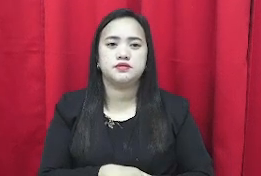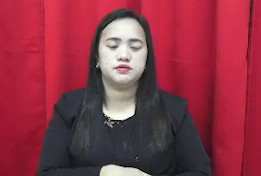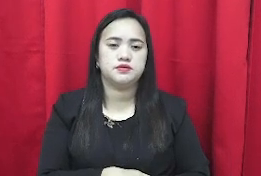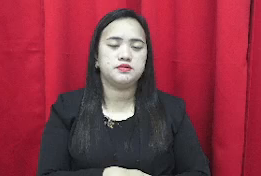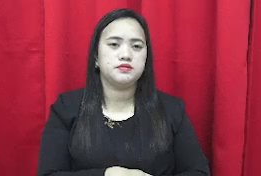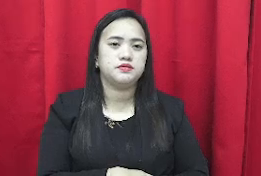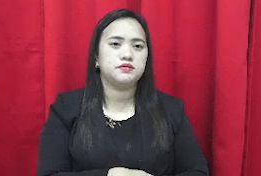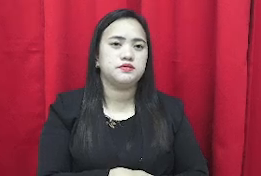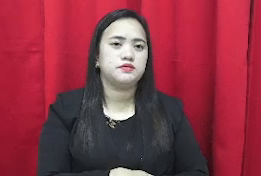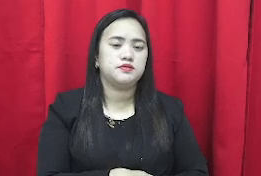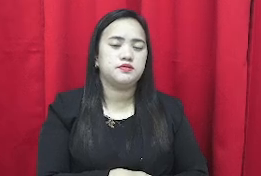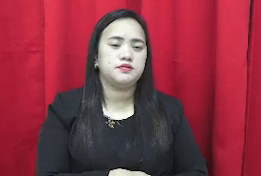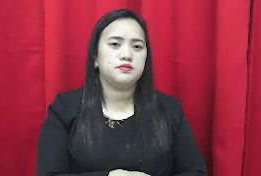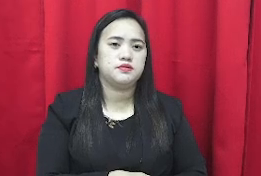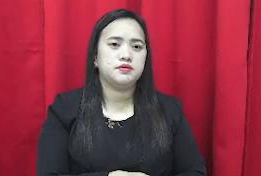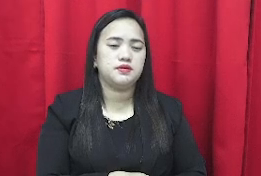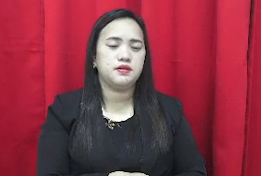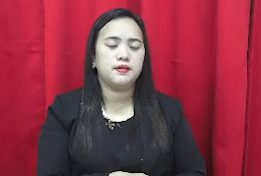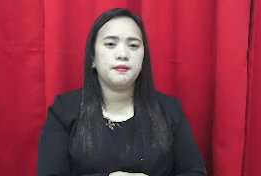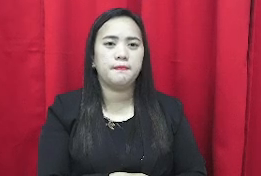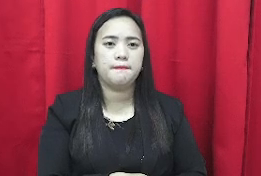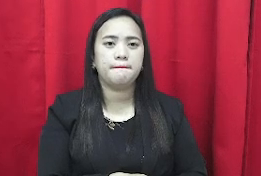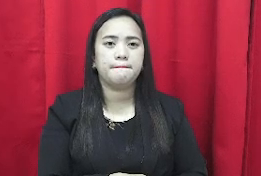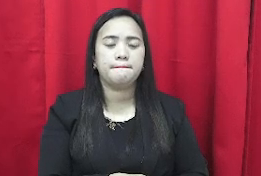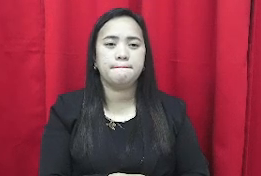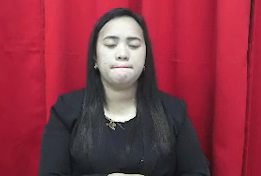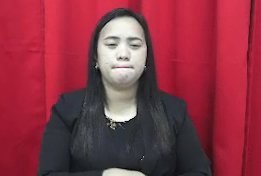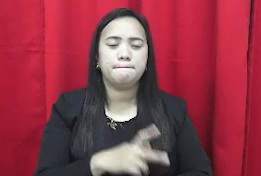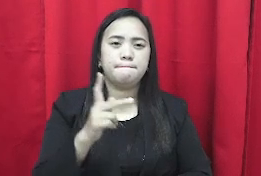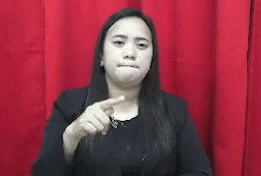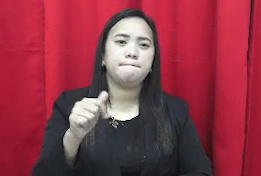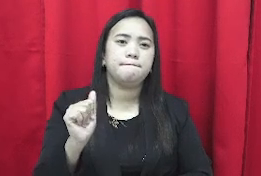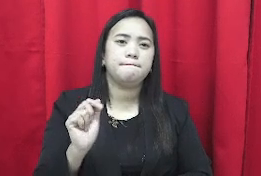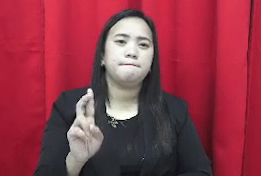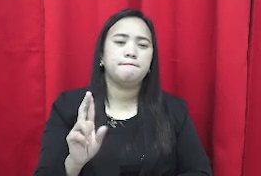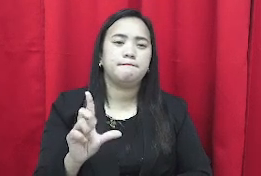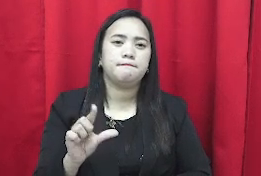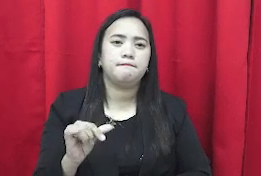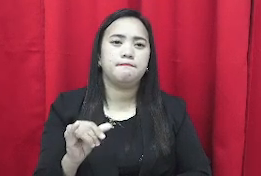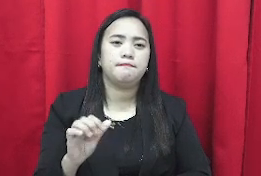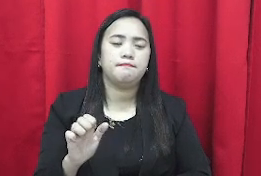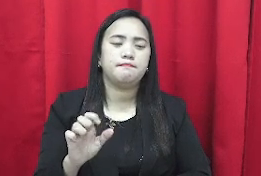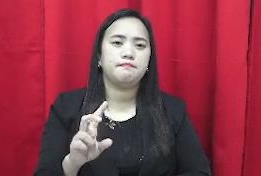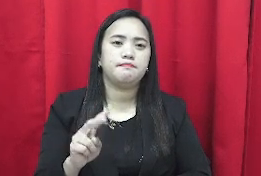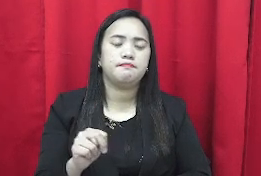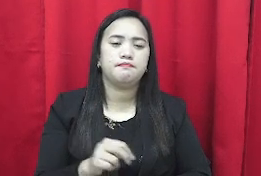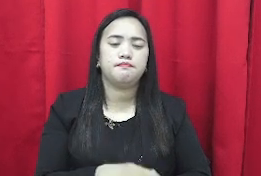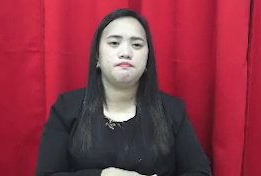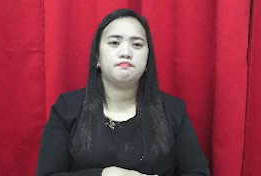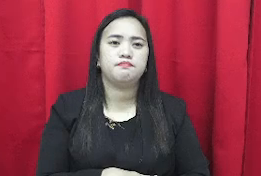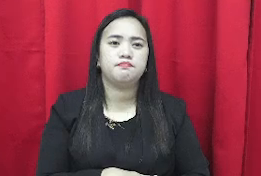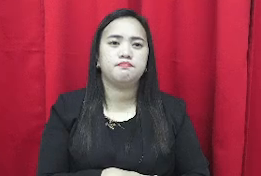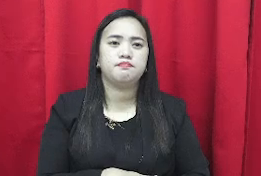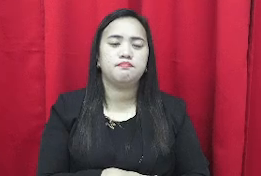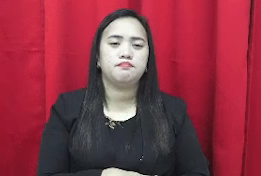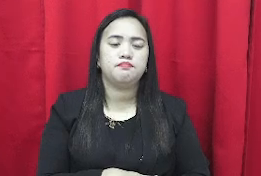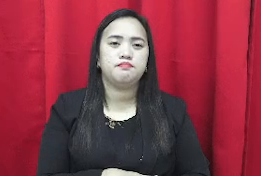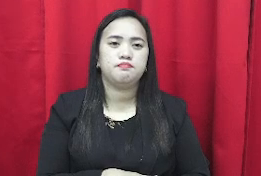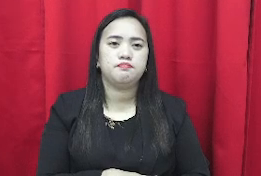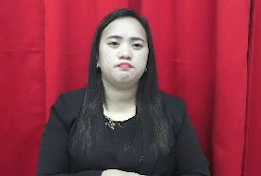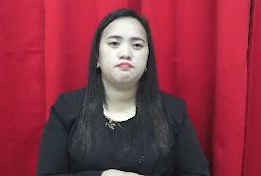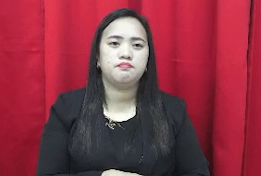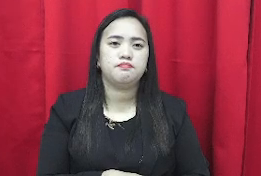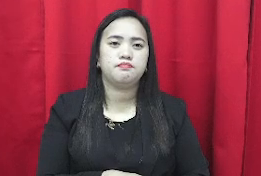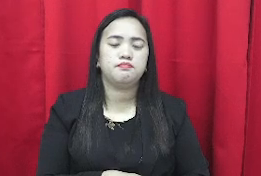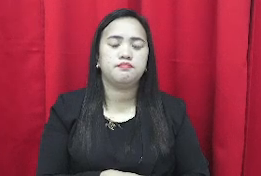nga Naalala ko nga yung si pulin at Trisha eh nagf ng 10 o biglang bumuhos